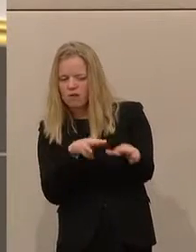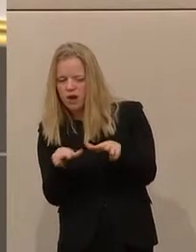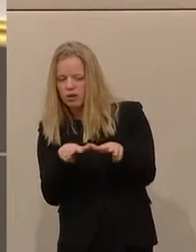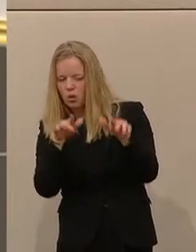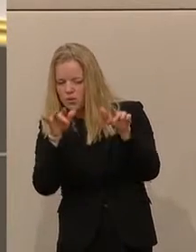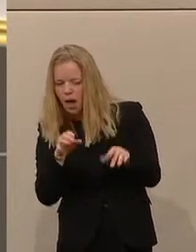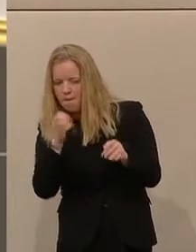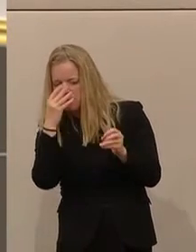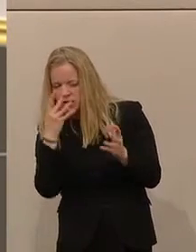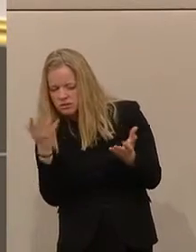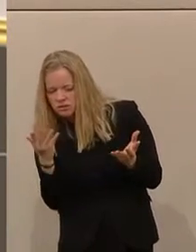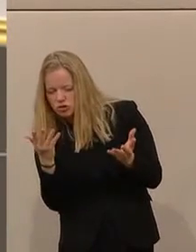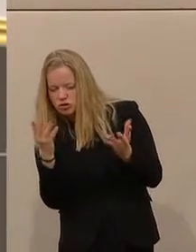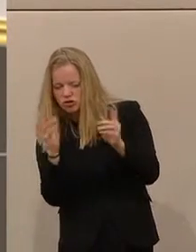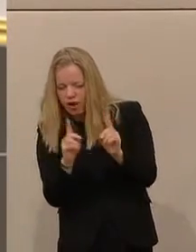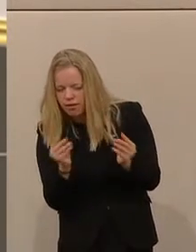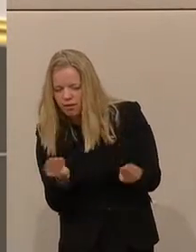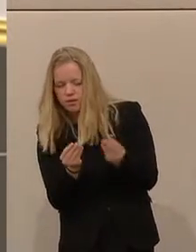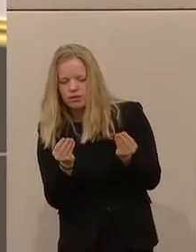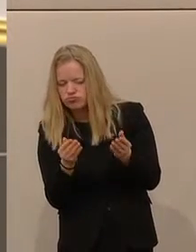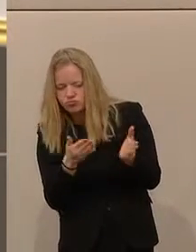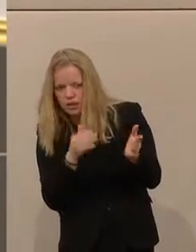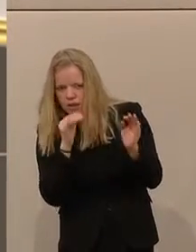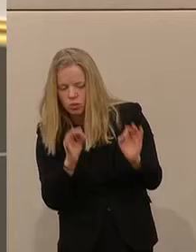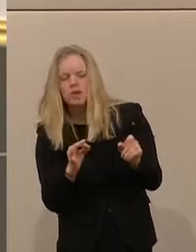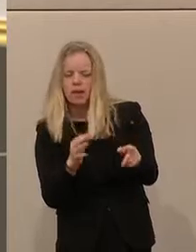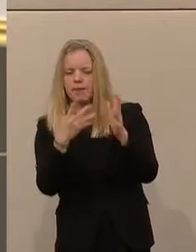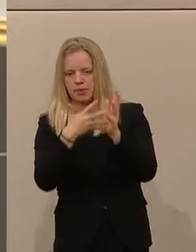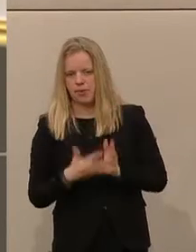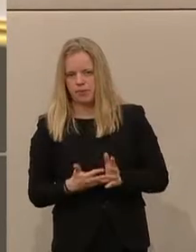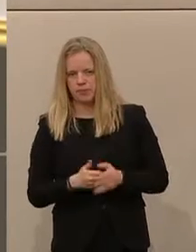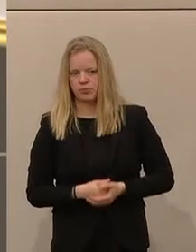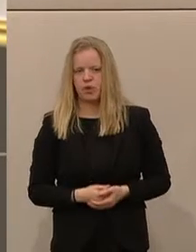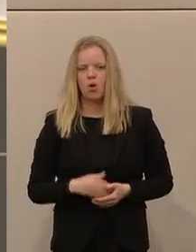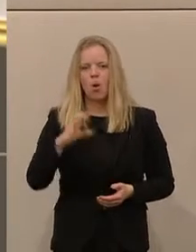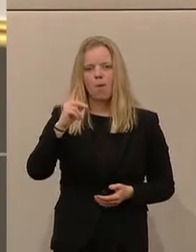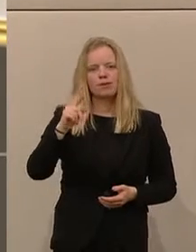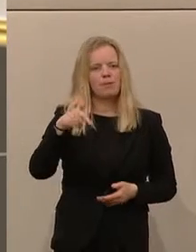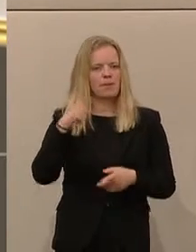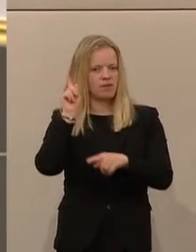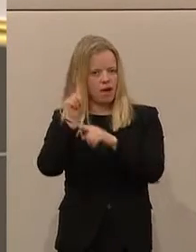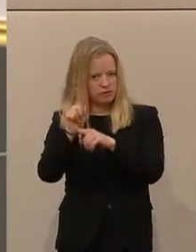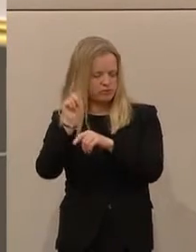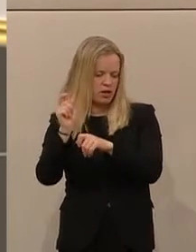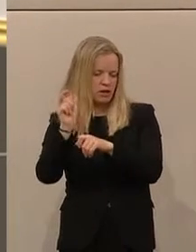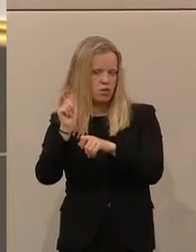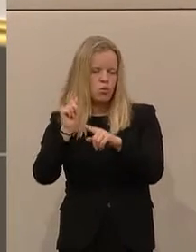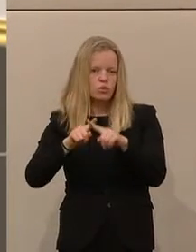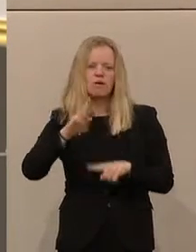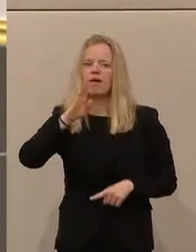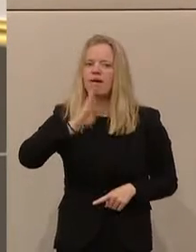Verwaltung und für die Erfüllung des Obkanzmandates und für die